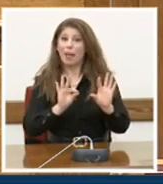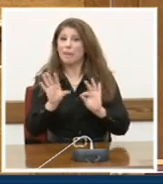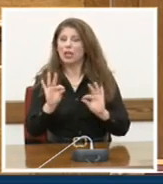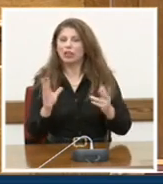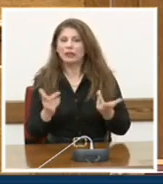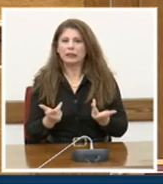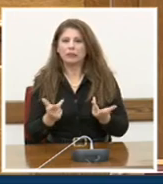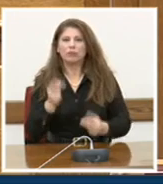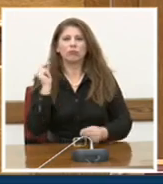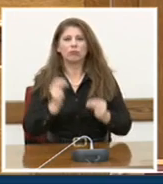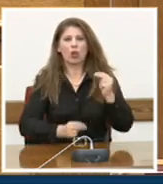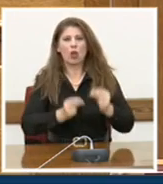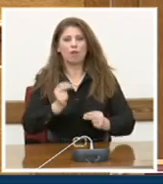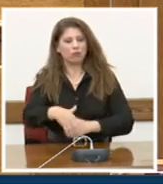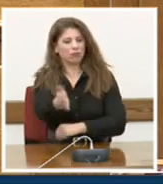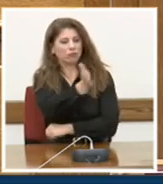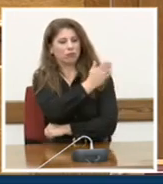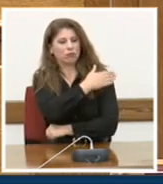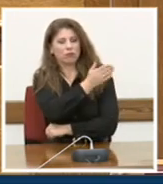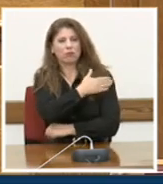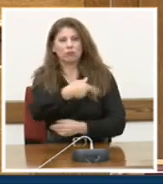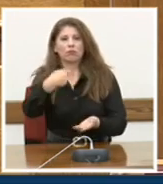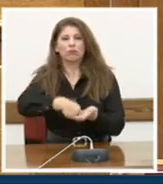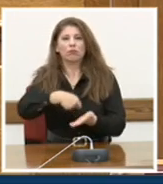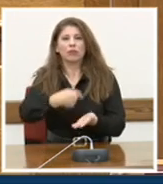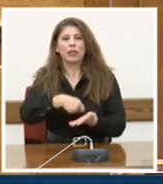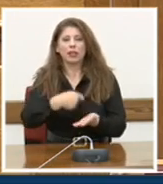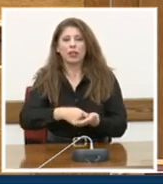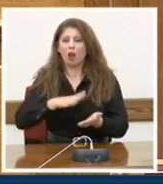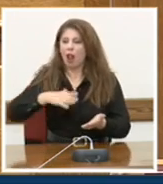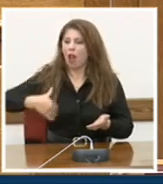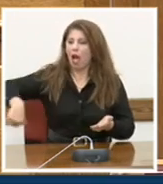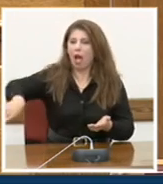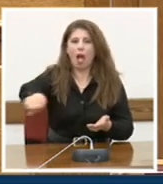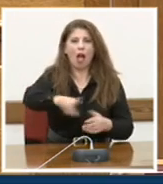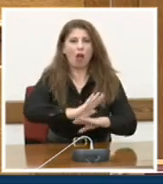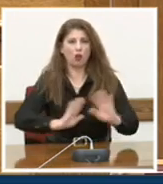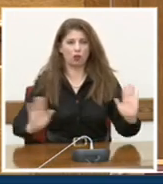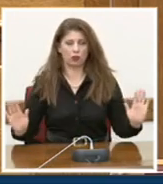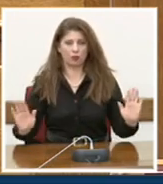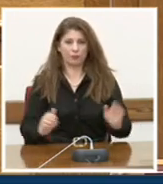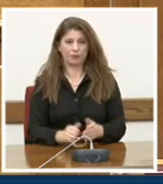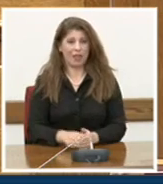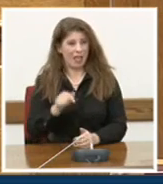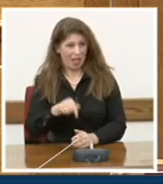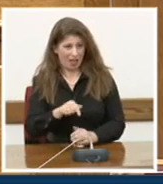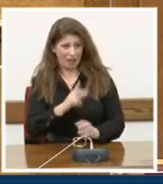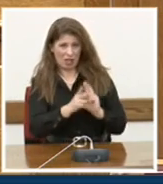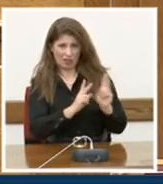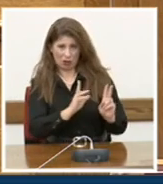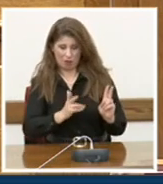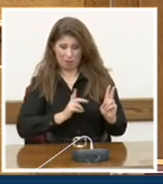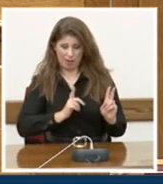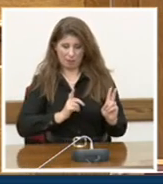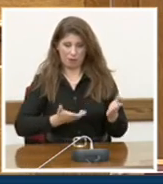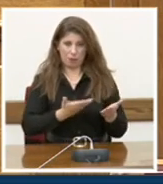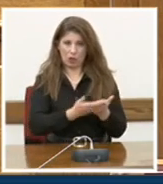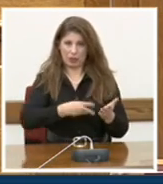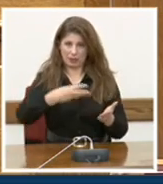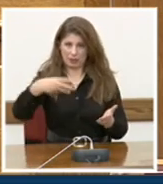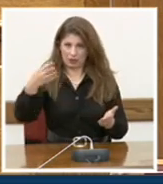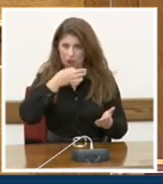Βέβαια, αυτή τη μομφή, το ΚΚΕ, δεν περίμενε την πρόταση του ΣΥΡΙΖΑ για να την